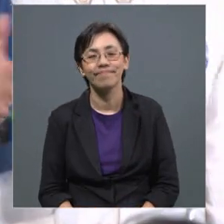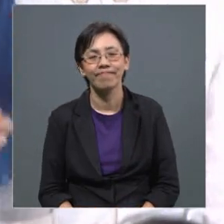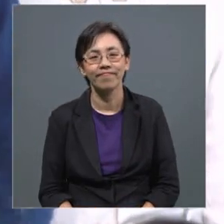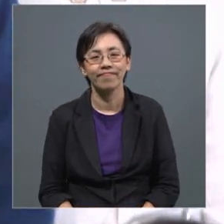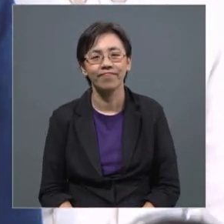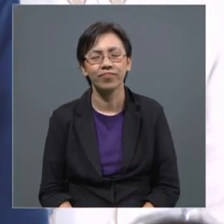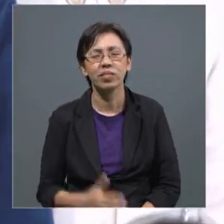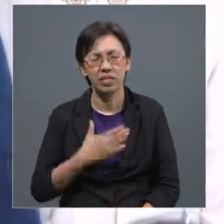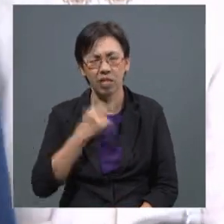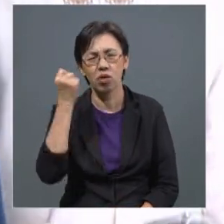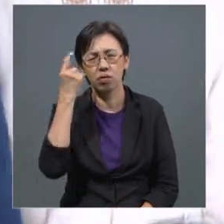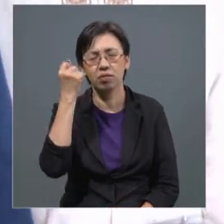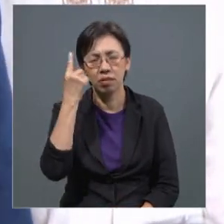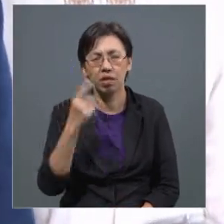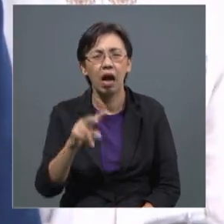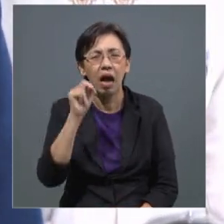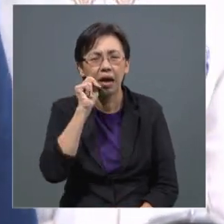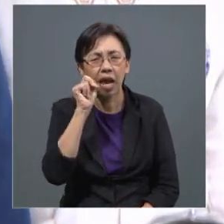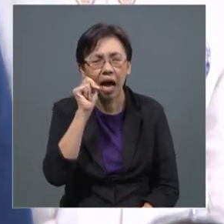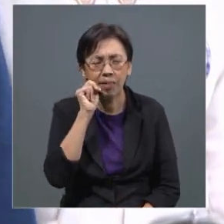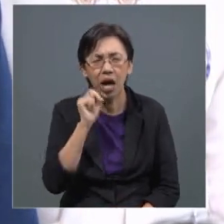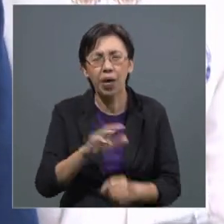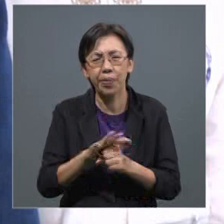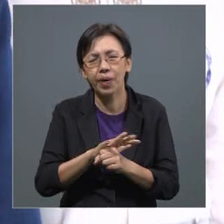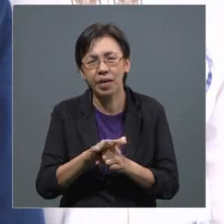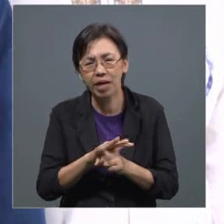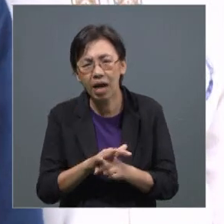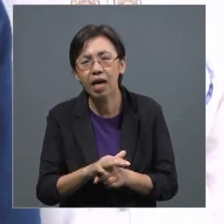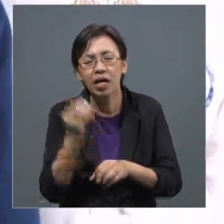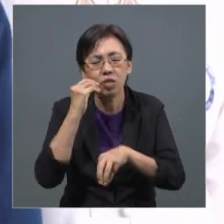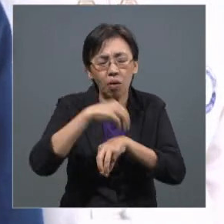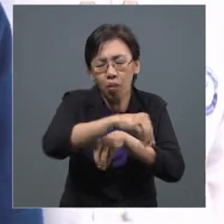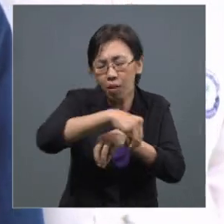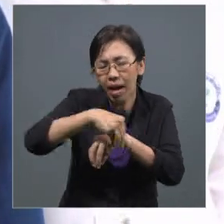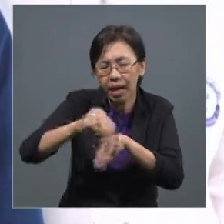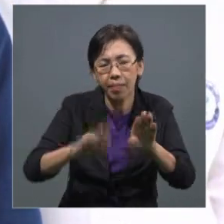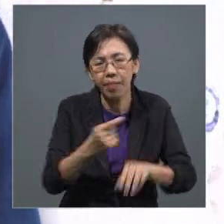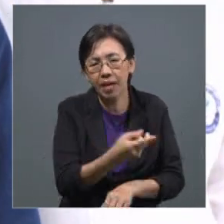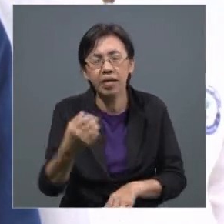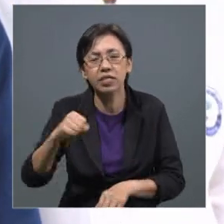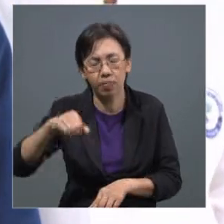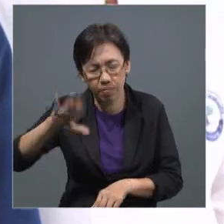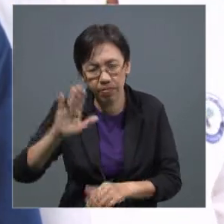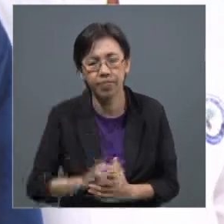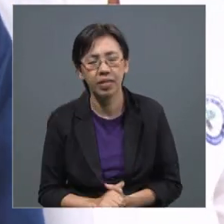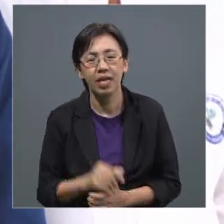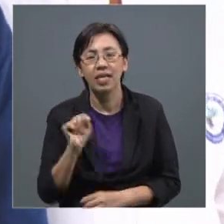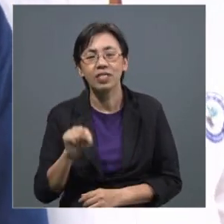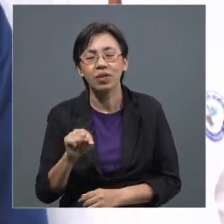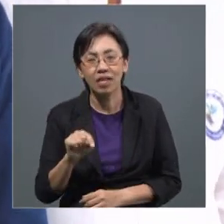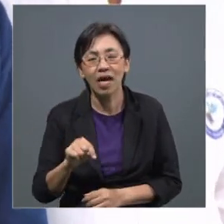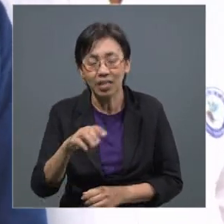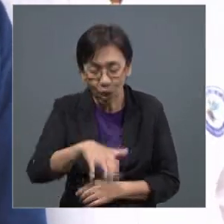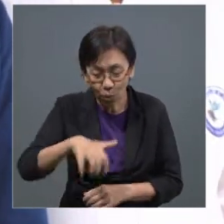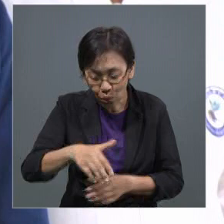ก็เข้าใจว่าปริมาณน้ำก็มีเพียงพอสำหรับเลี้ยงได้10กว่าหมู่บ้านนะครับเพราะฉะนั้นเนี่ยขุดตรงนี้อันเดียวก็สามารถเลี้ย